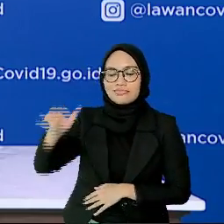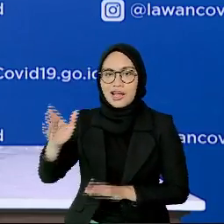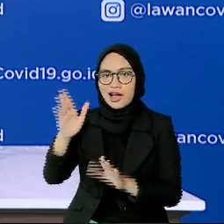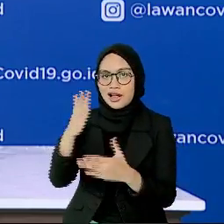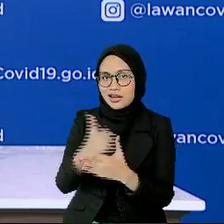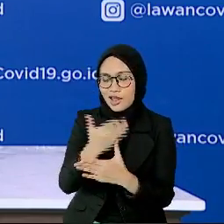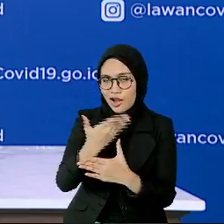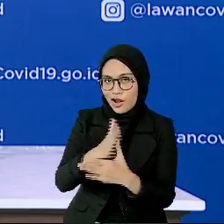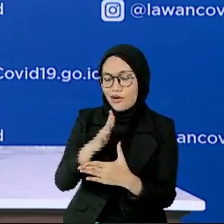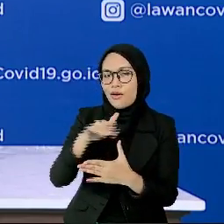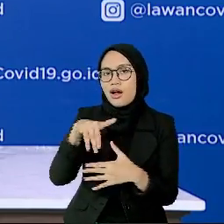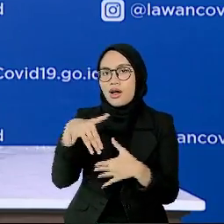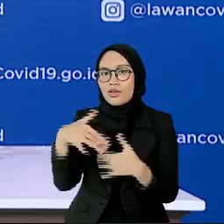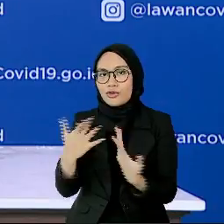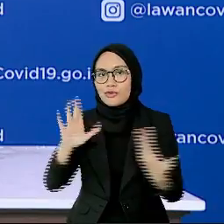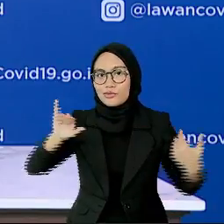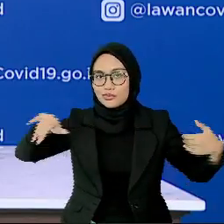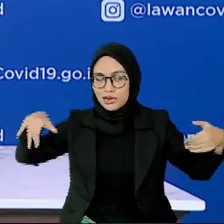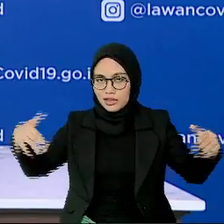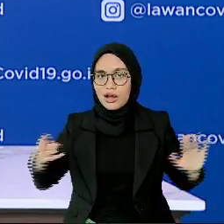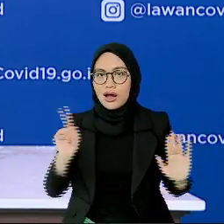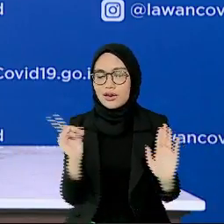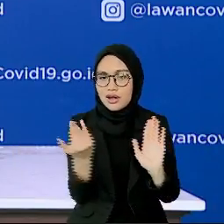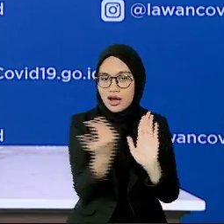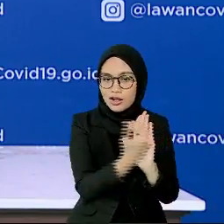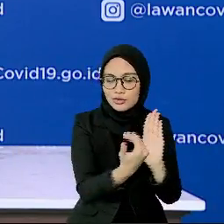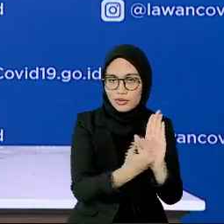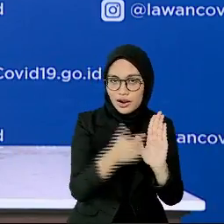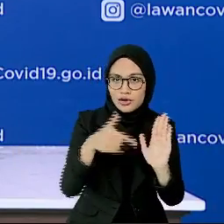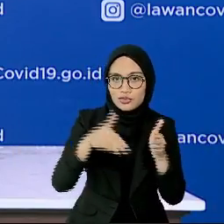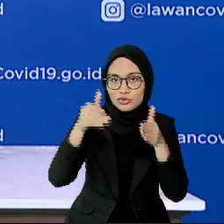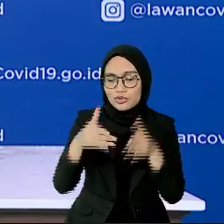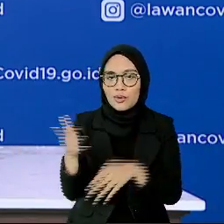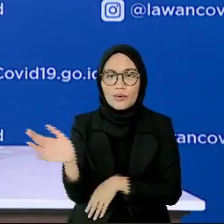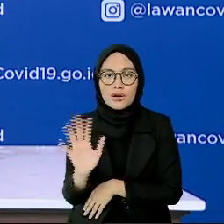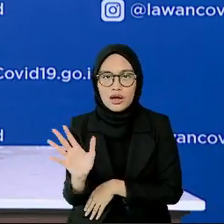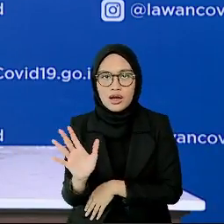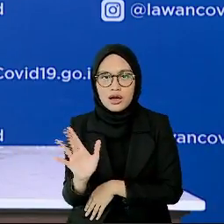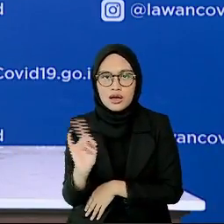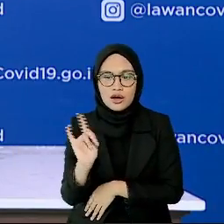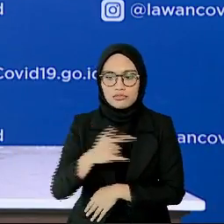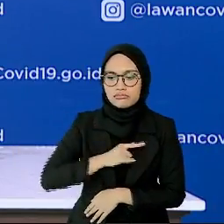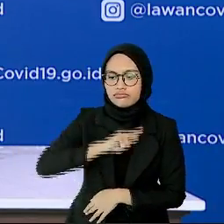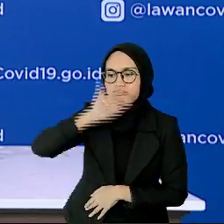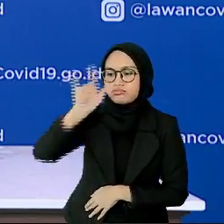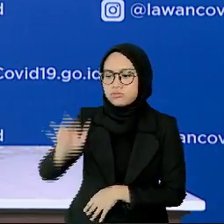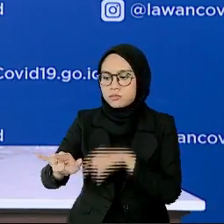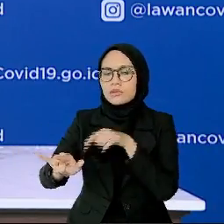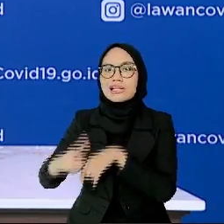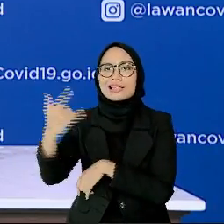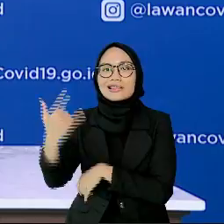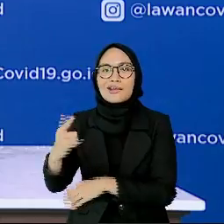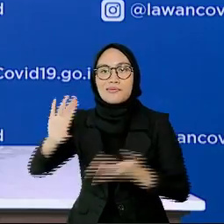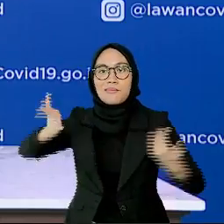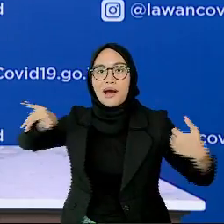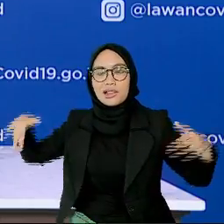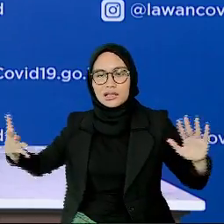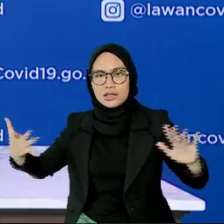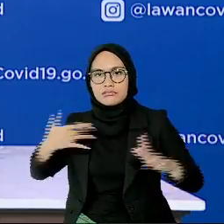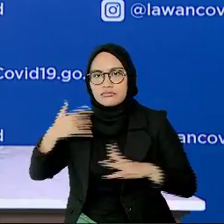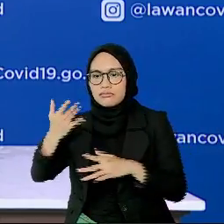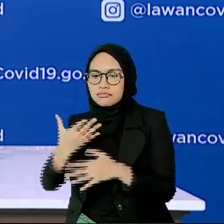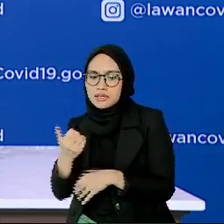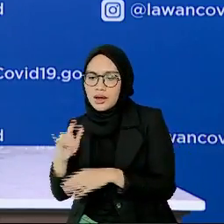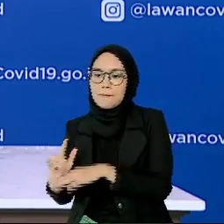Kepulauan Riau mereka nantinya boleh berwisata ke tempat-tempat lain di Indonesia? Bila tidak boleh, bagaimana pengawasannya di bandara